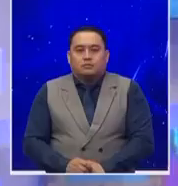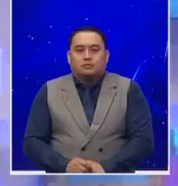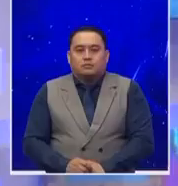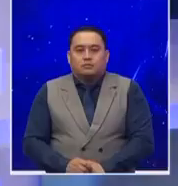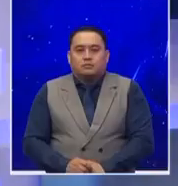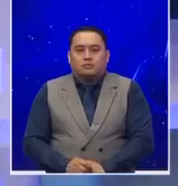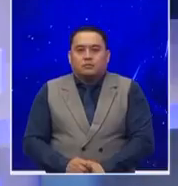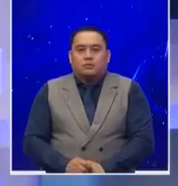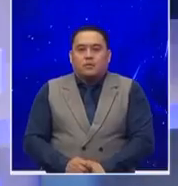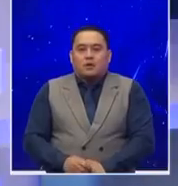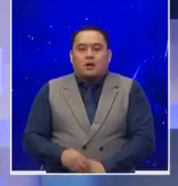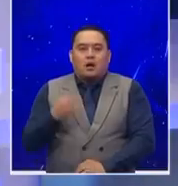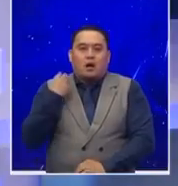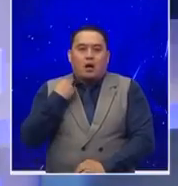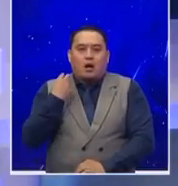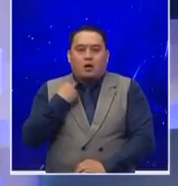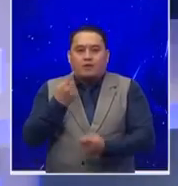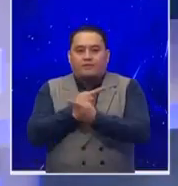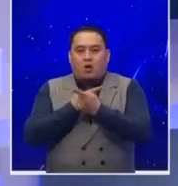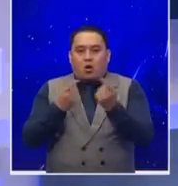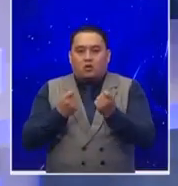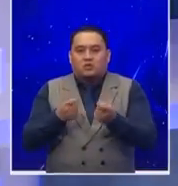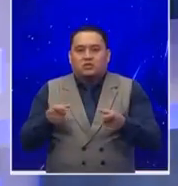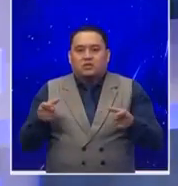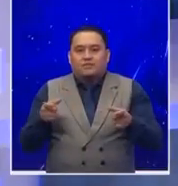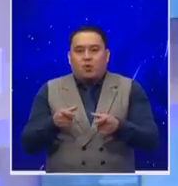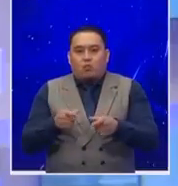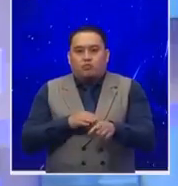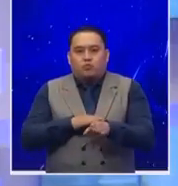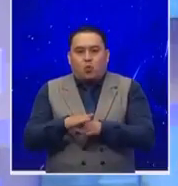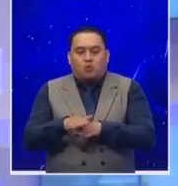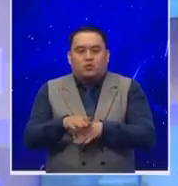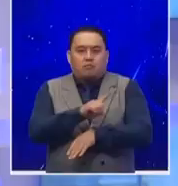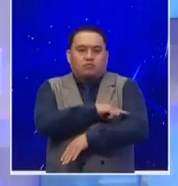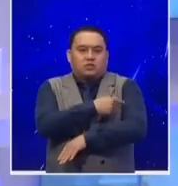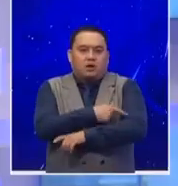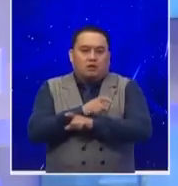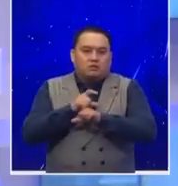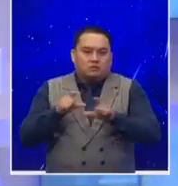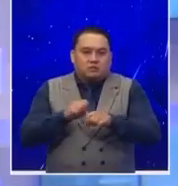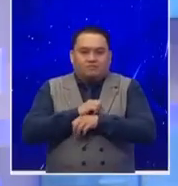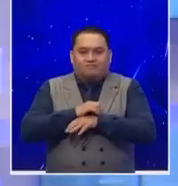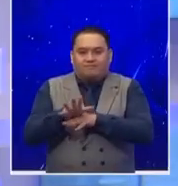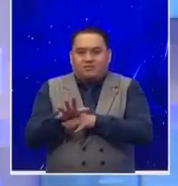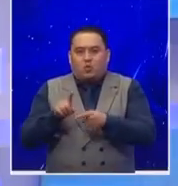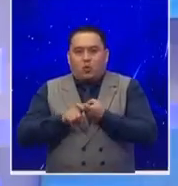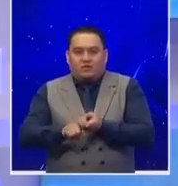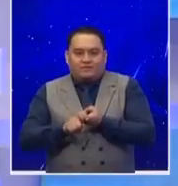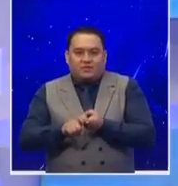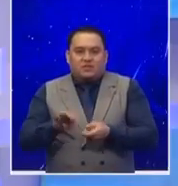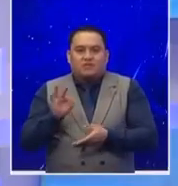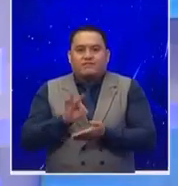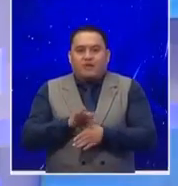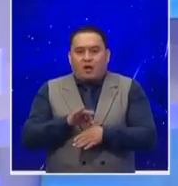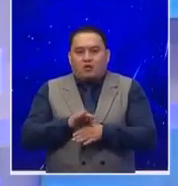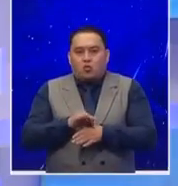Мэр Лондона объявил режим чрезвычайной ситуации в связи с крайней перегруженностью больниц. По его словам, распространение коронавируса в британской